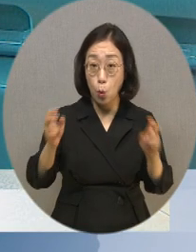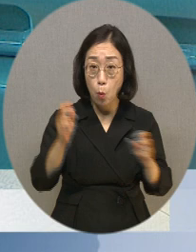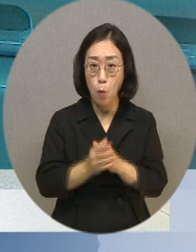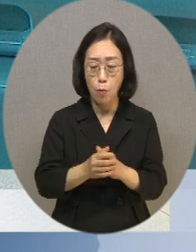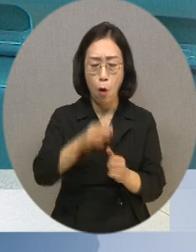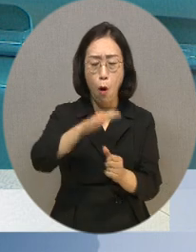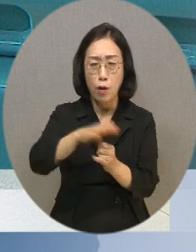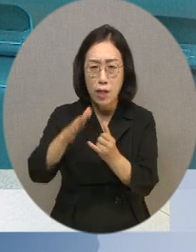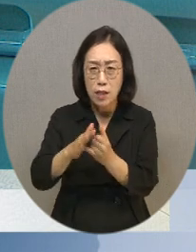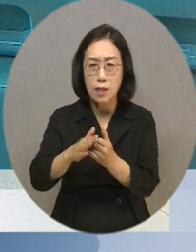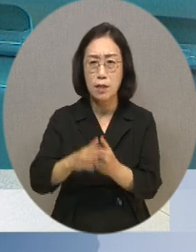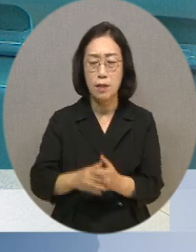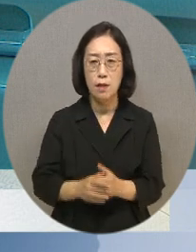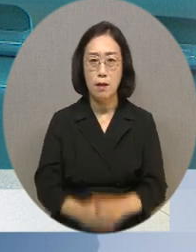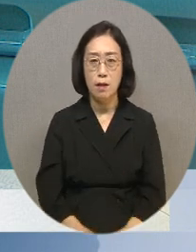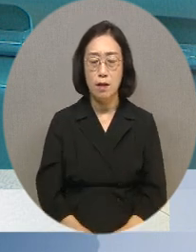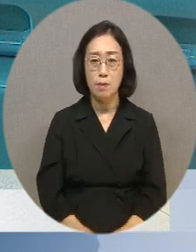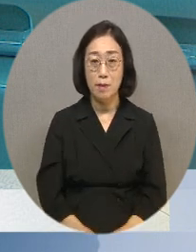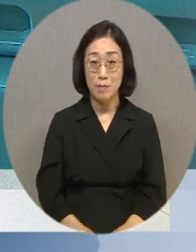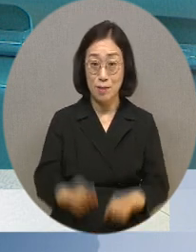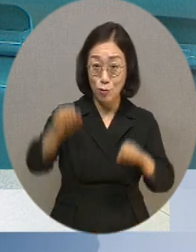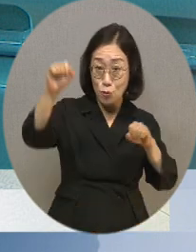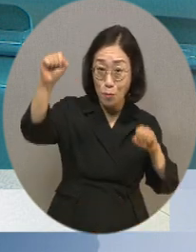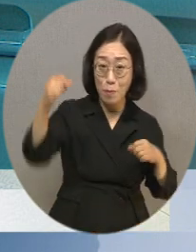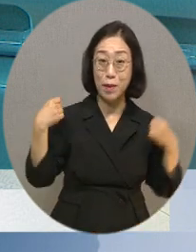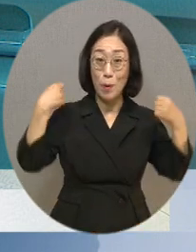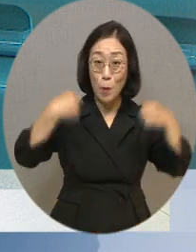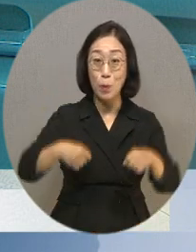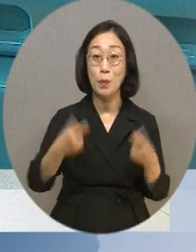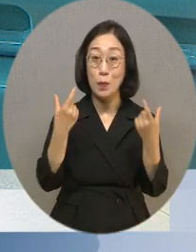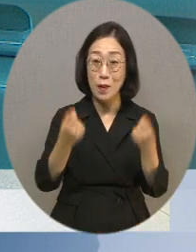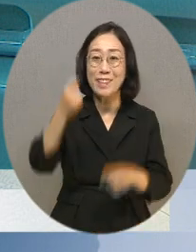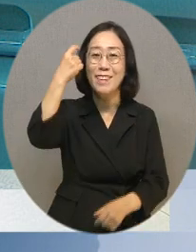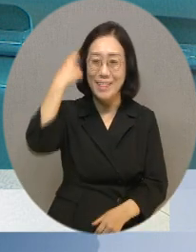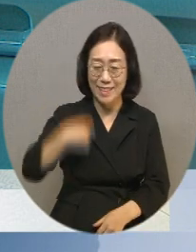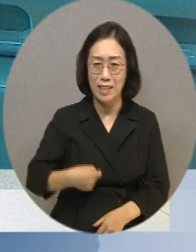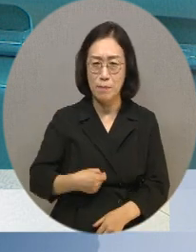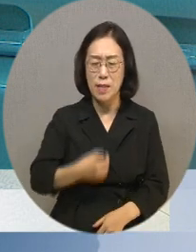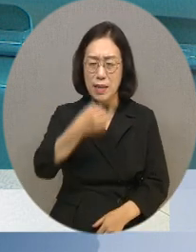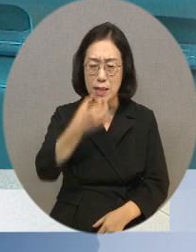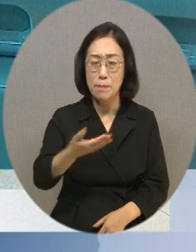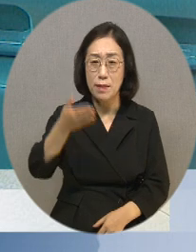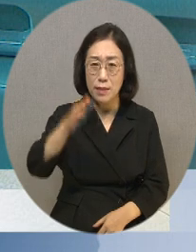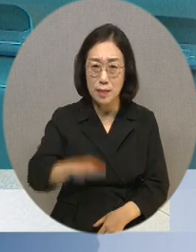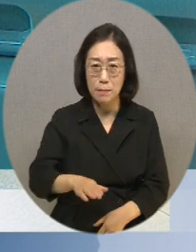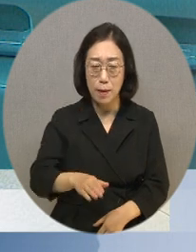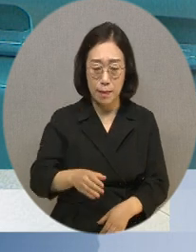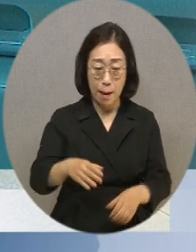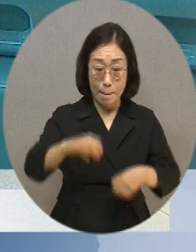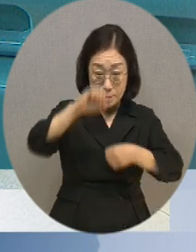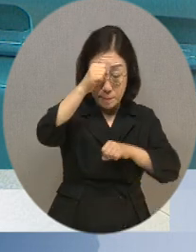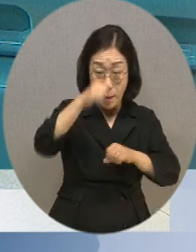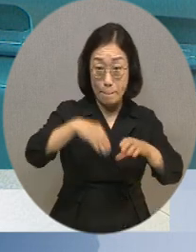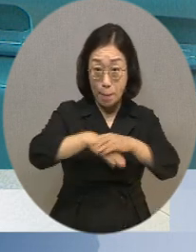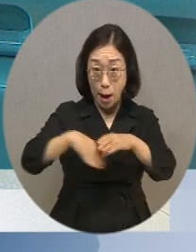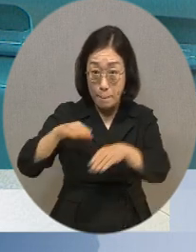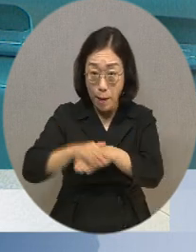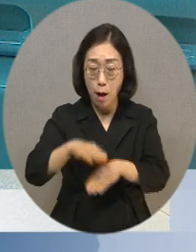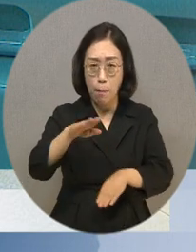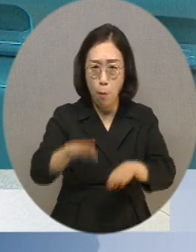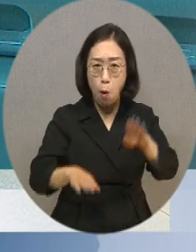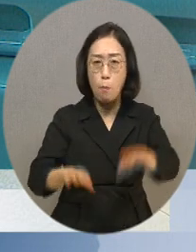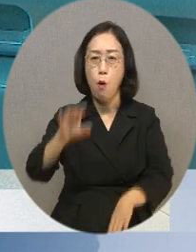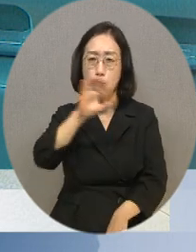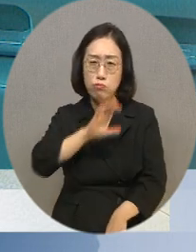어린이들의 슈퍼맨 망토와 같은 역할이 되어주고 있는데요. 힘겹지만 로봇을 입고 씩씩하게 재활치료를